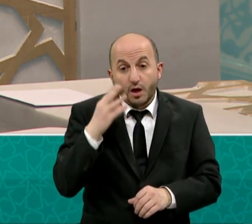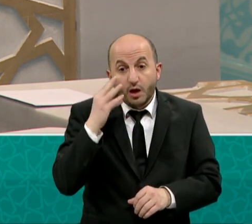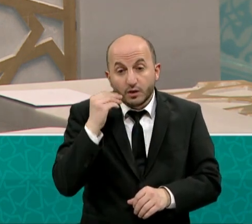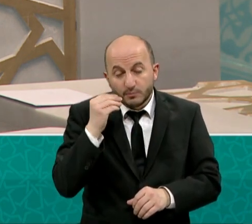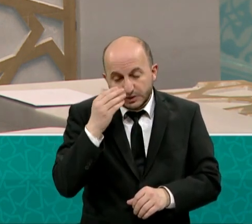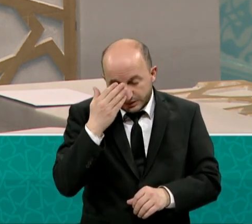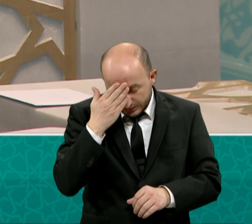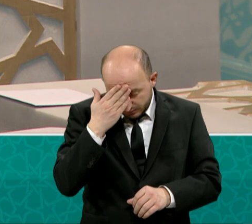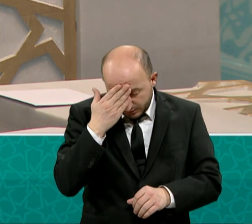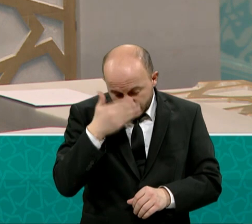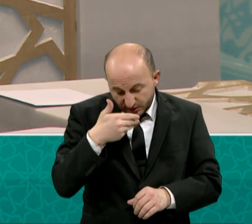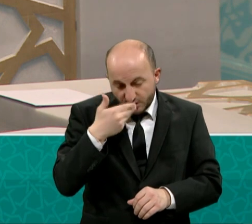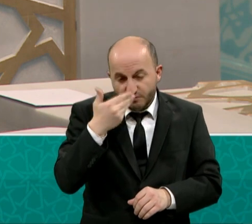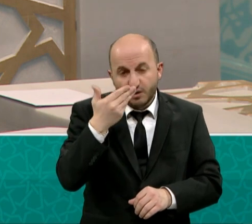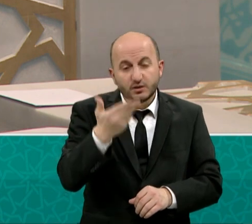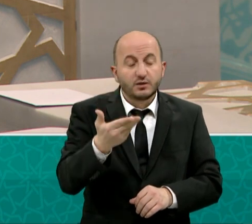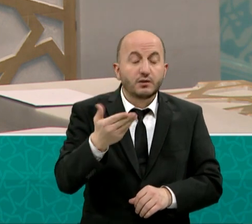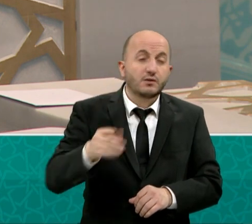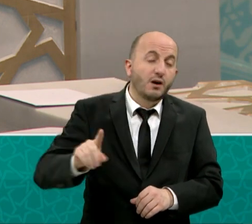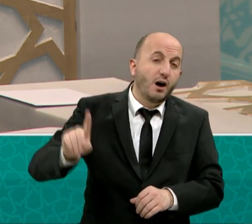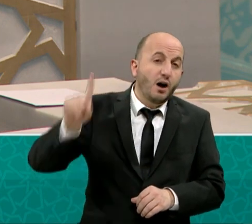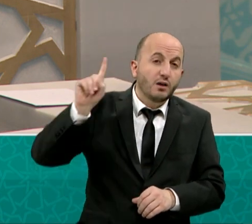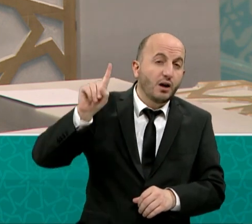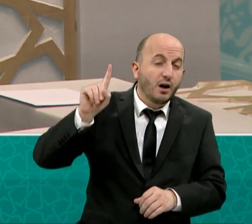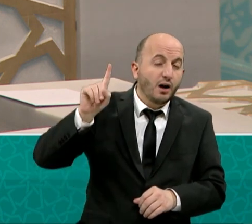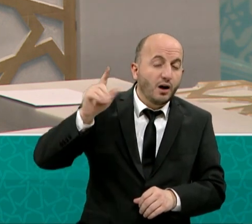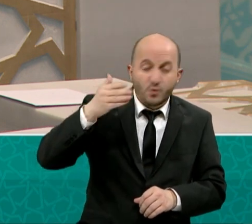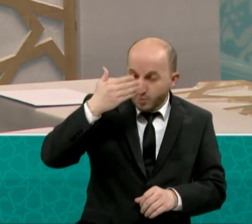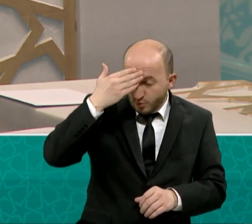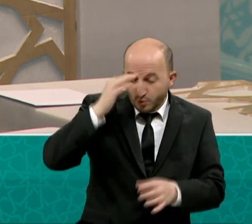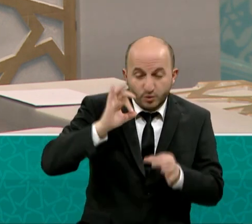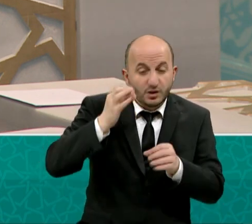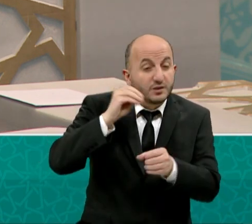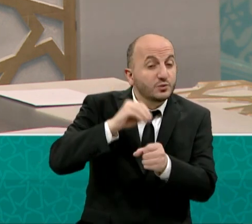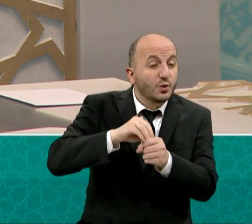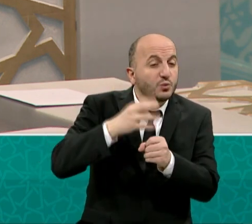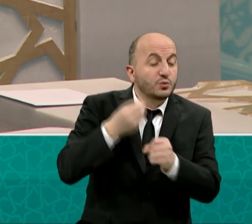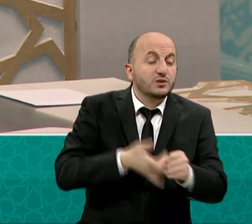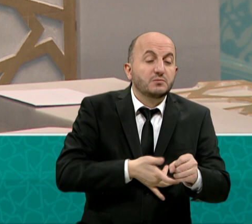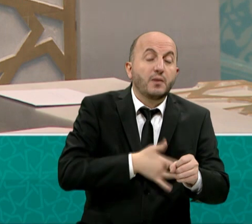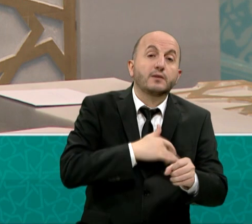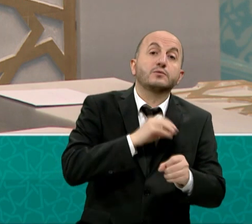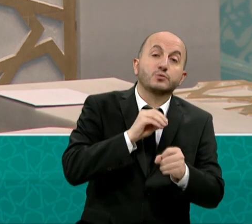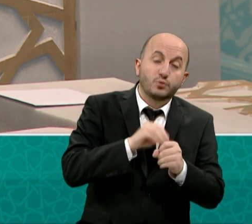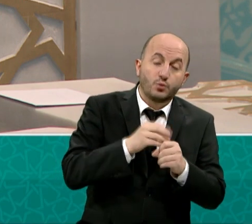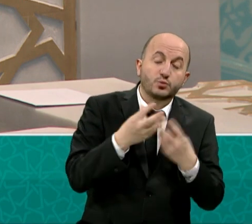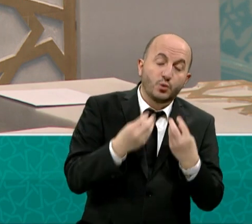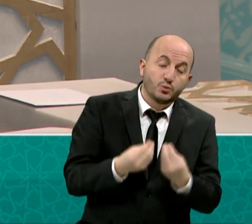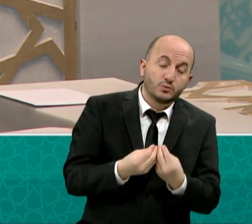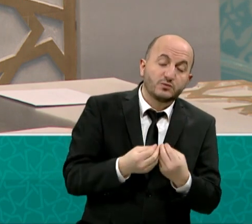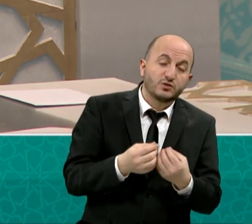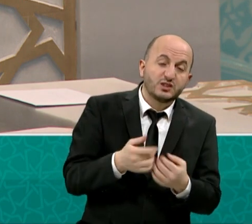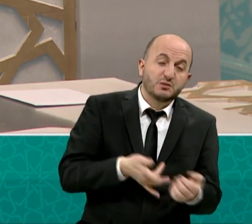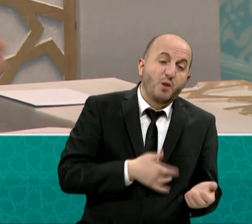ifade ediyor. Allah'a kulluk neyin sonucu olur? İmanın sonucu olur. Kişi